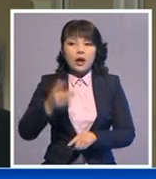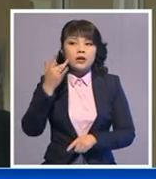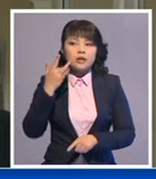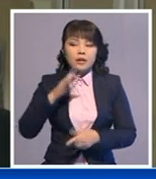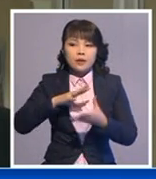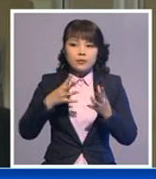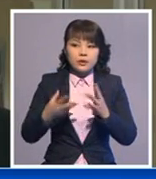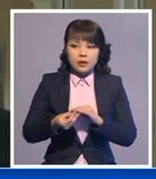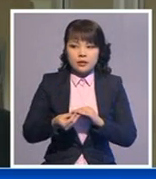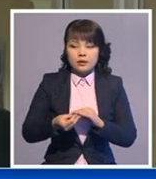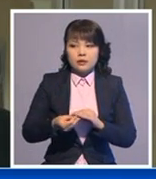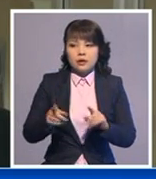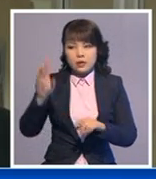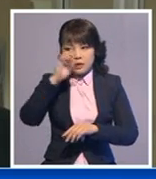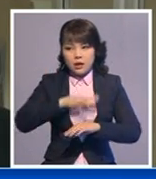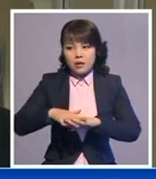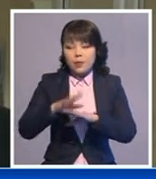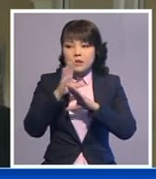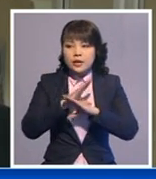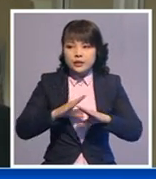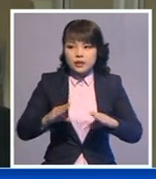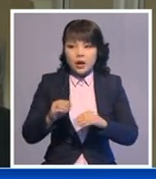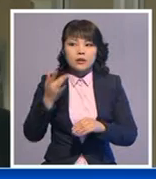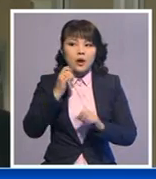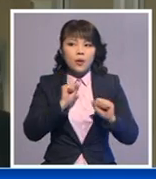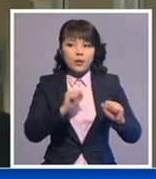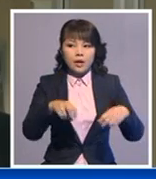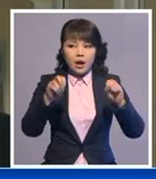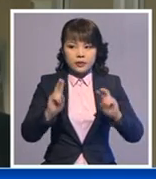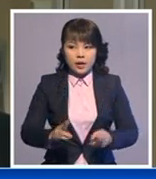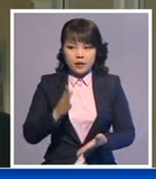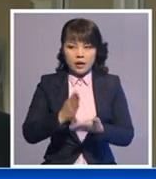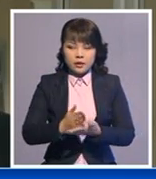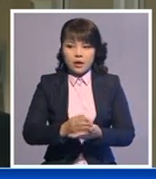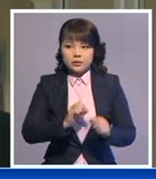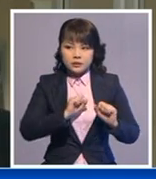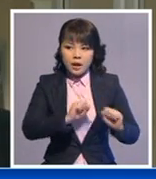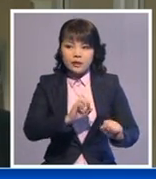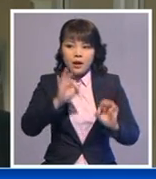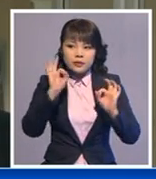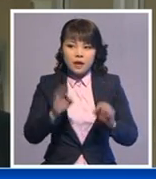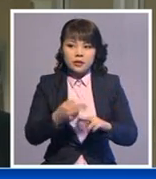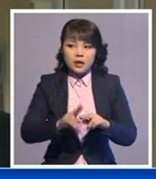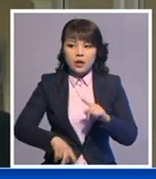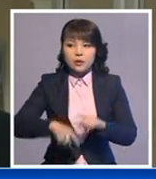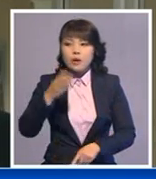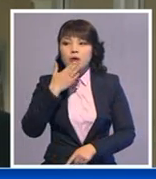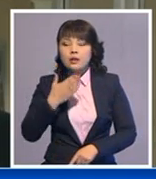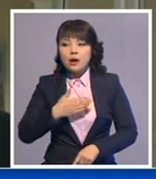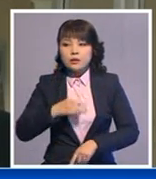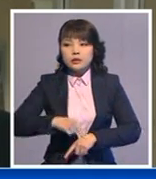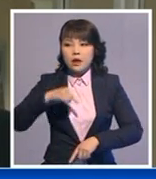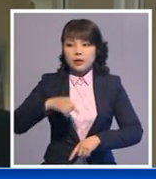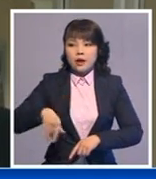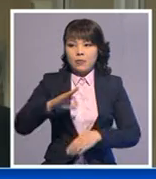бейбіт өмірді, тыныштықты қорғауға арнау бұл әрине үлкен қайратты, жігерді, патриоттық сезімді